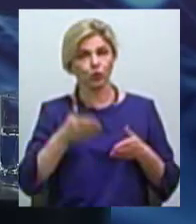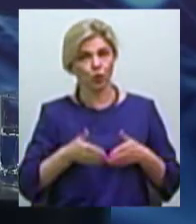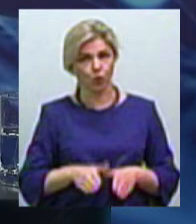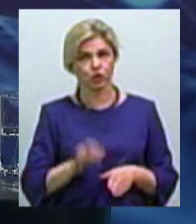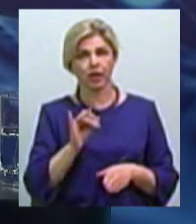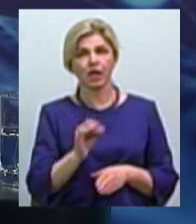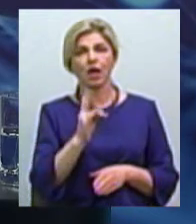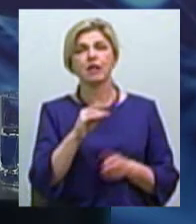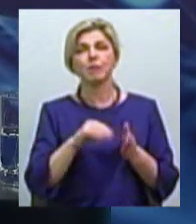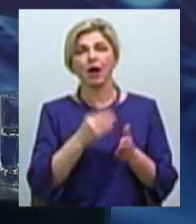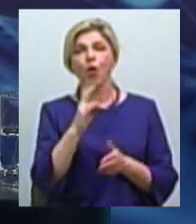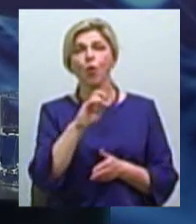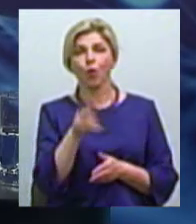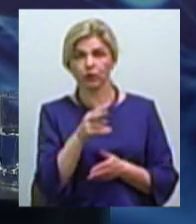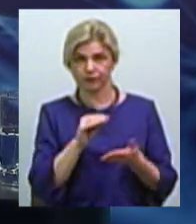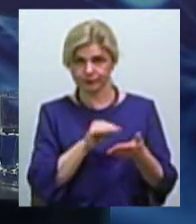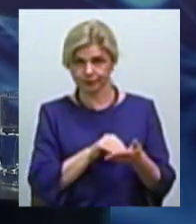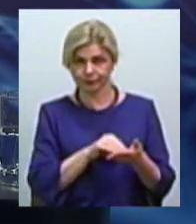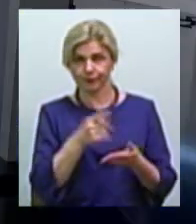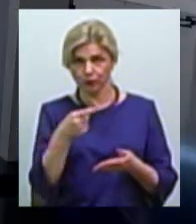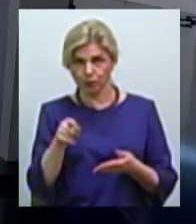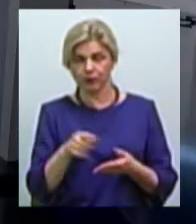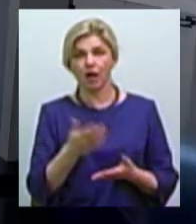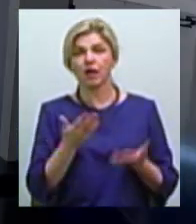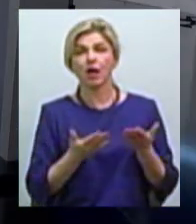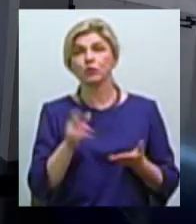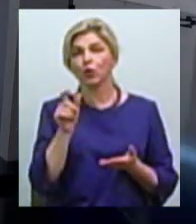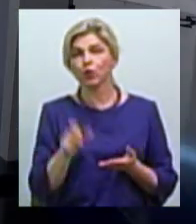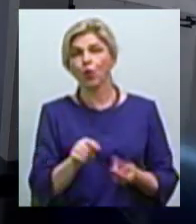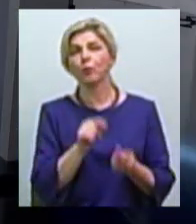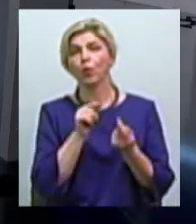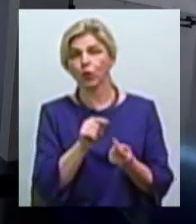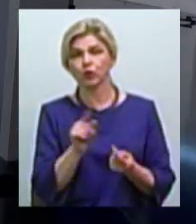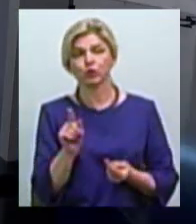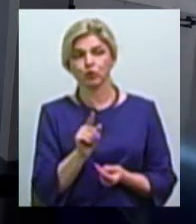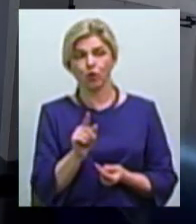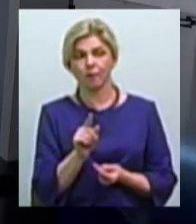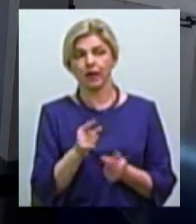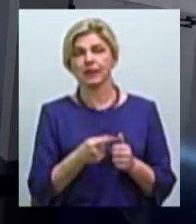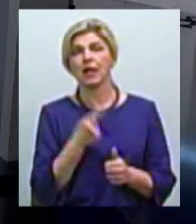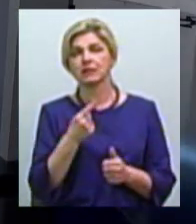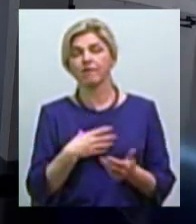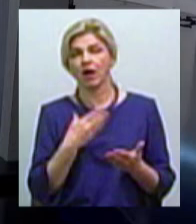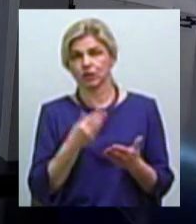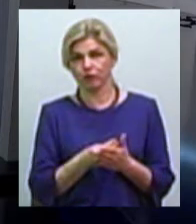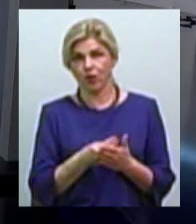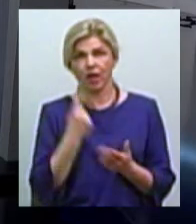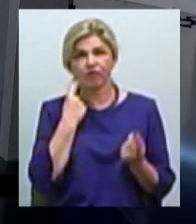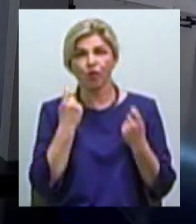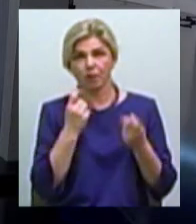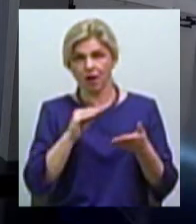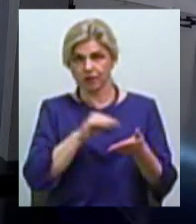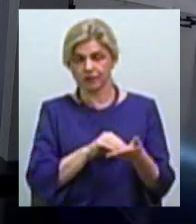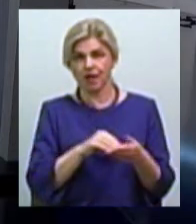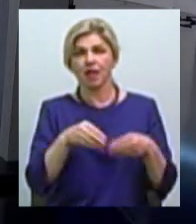ще ідентифікаційний код. А якщо людина проти того, щоб називати ці дані,